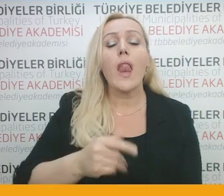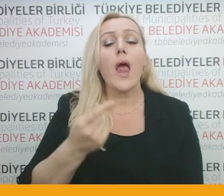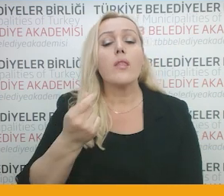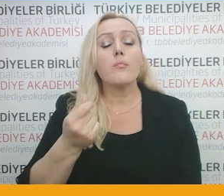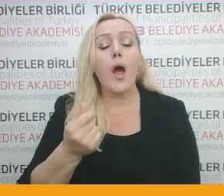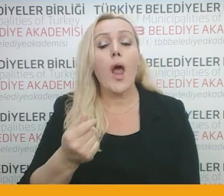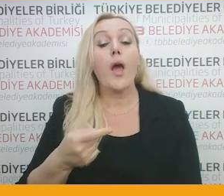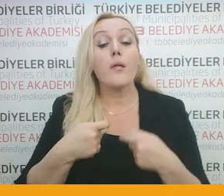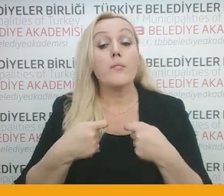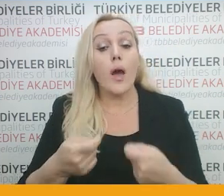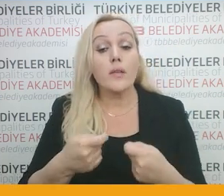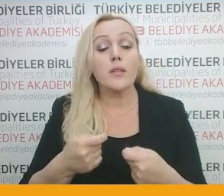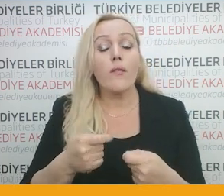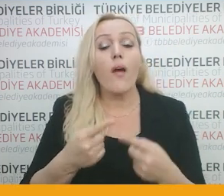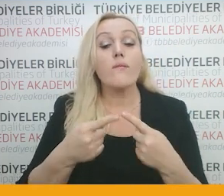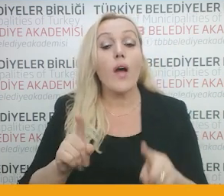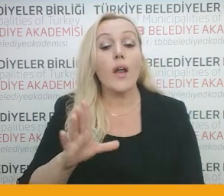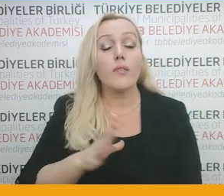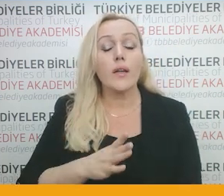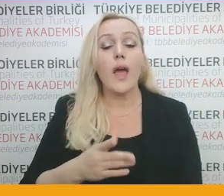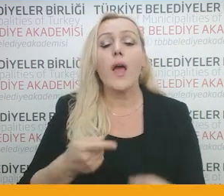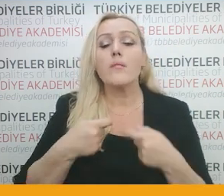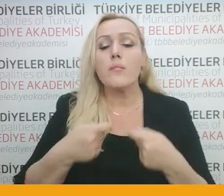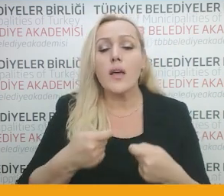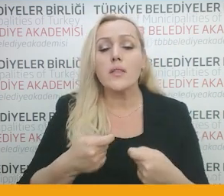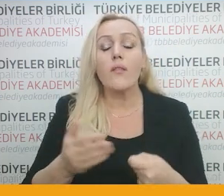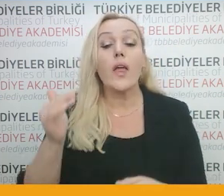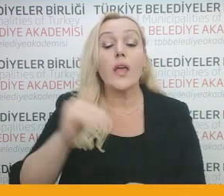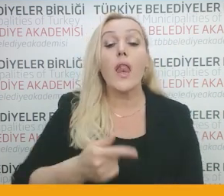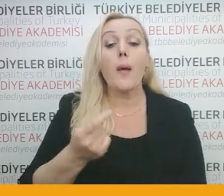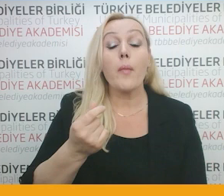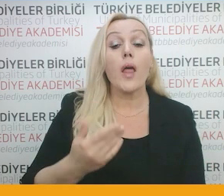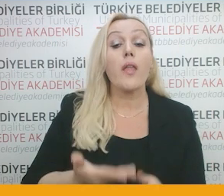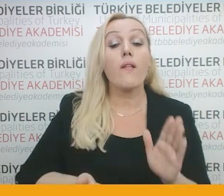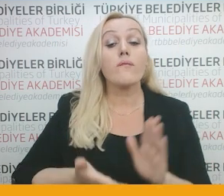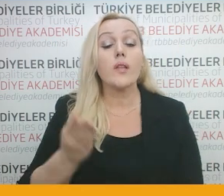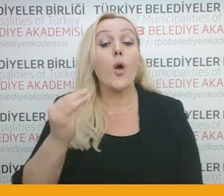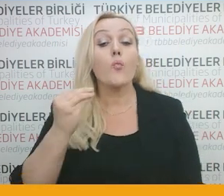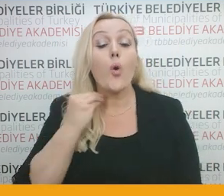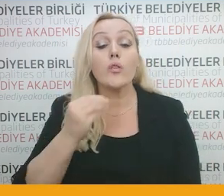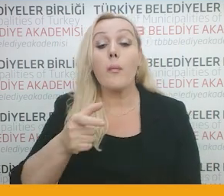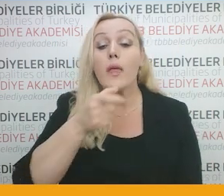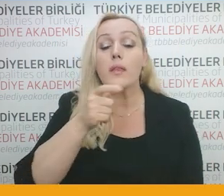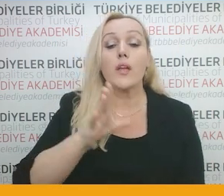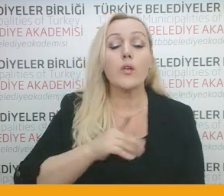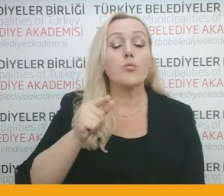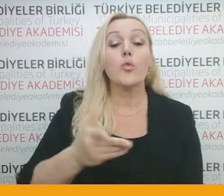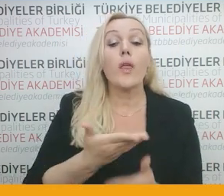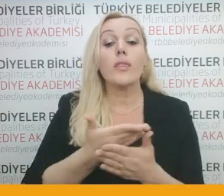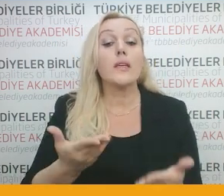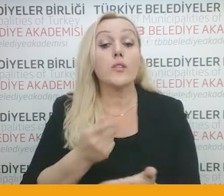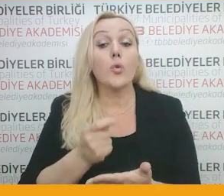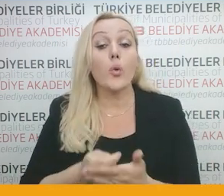yani giderimiz gelirimizden fazlaysa borçlanma ihtiyacı ortaya çıkmışsa bunu nasıl finanse